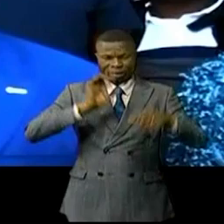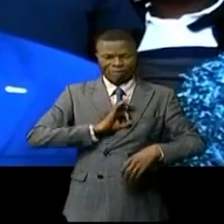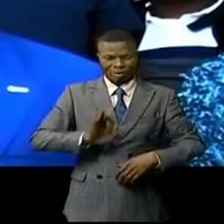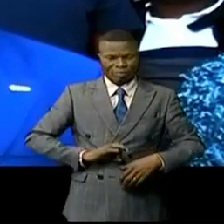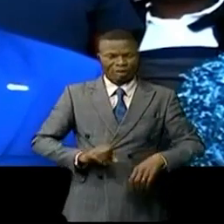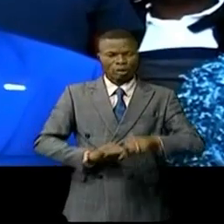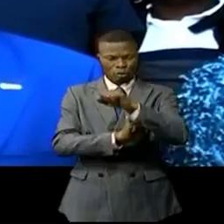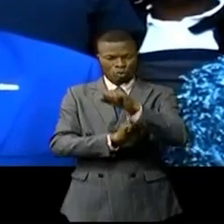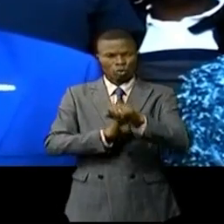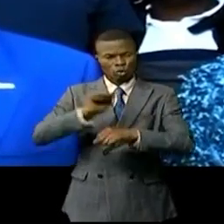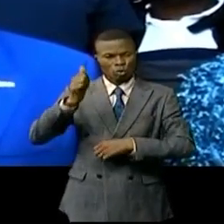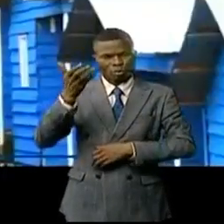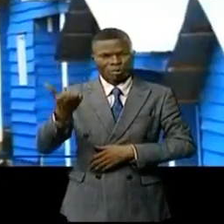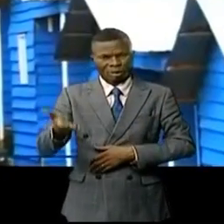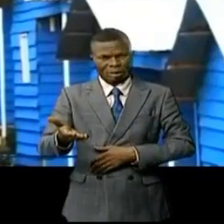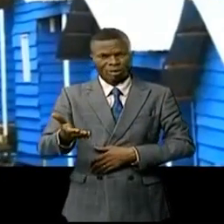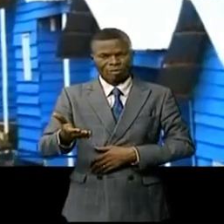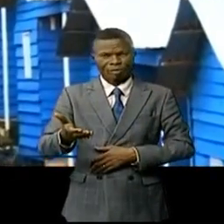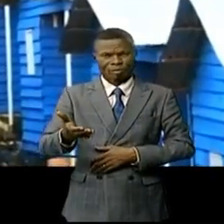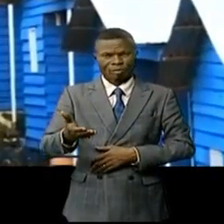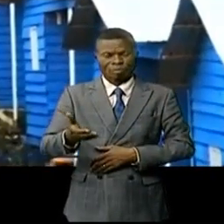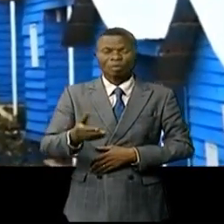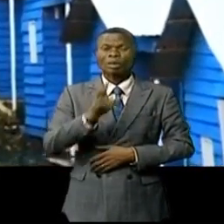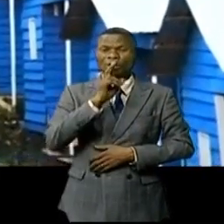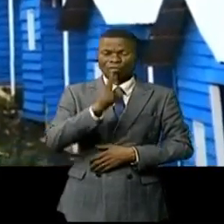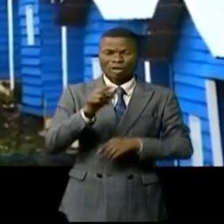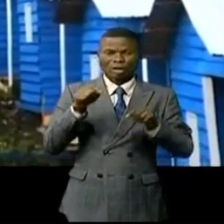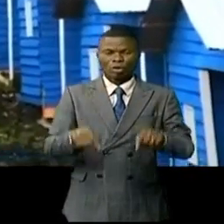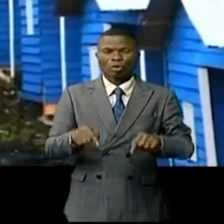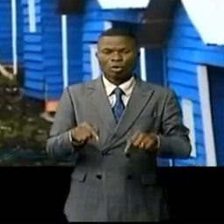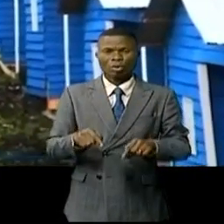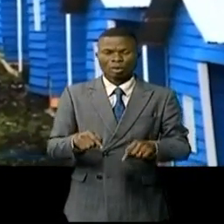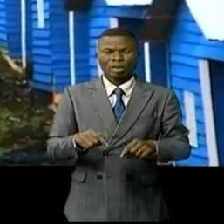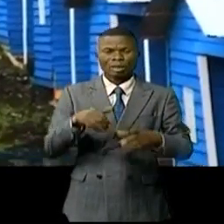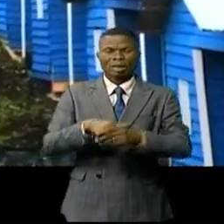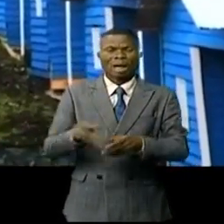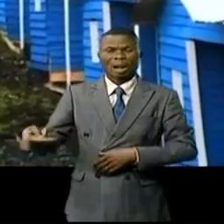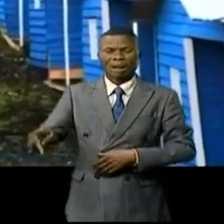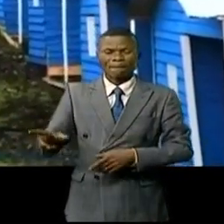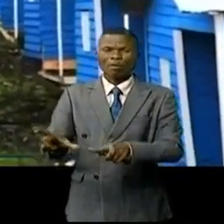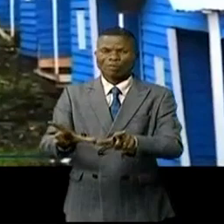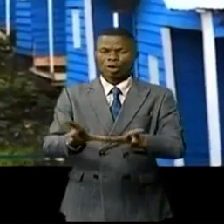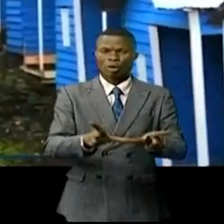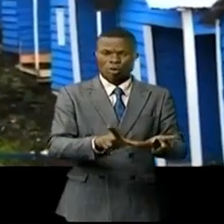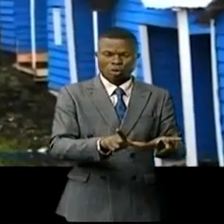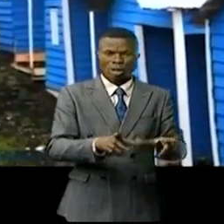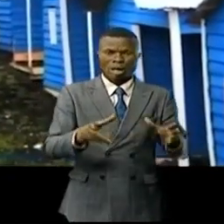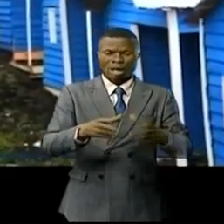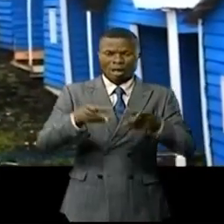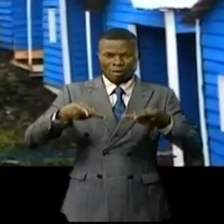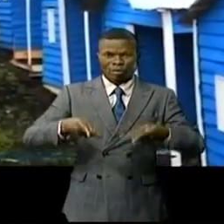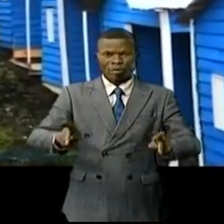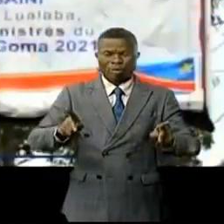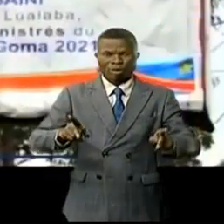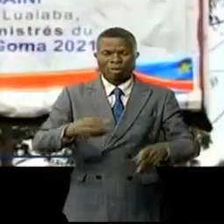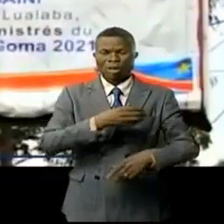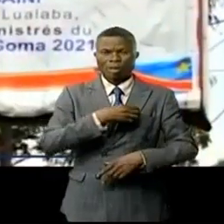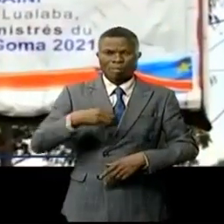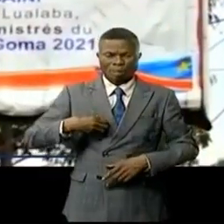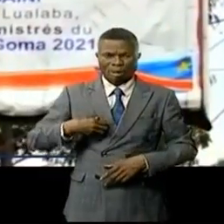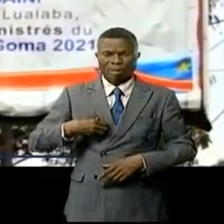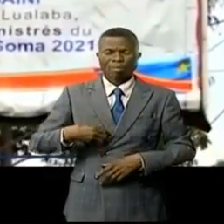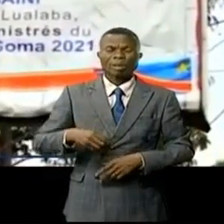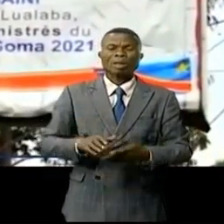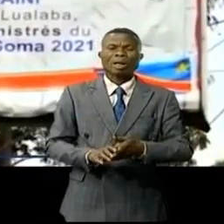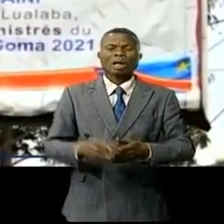Félix Tshisekedi Tshilombo. Bien entendu, aujourd'hui, au Lualaba, sous le haut patronage de Maman Fifi Masuka